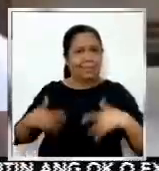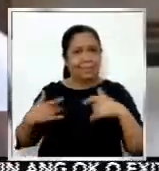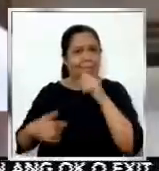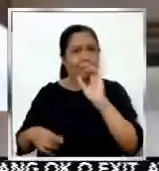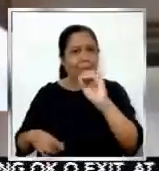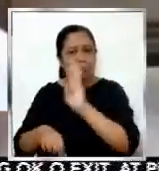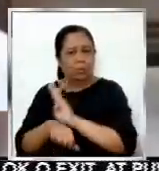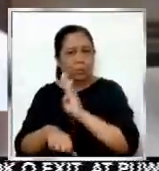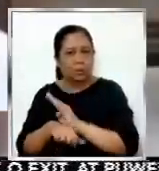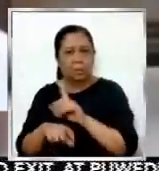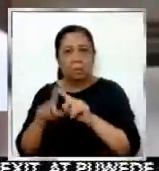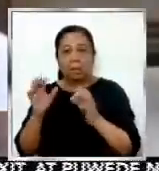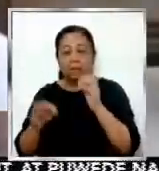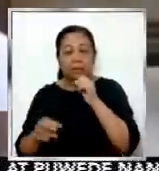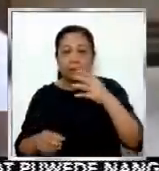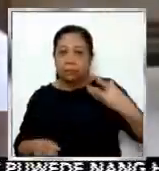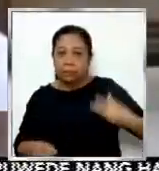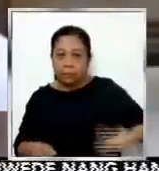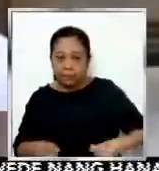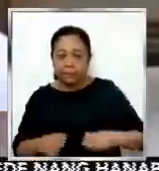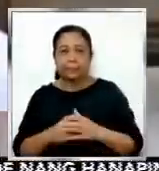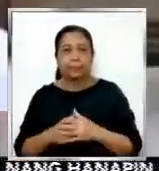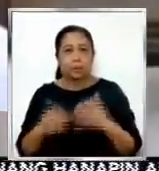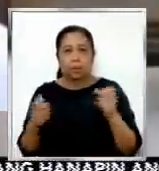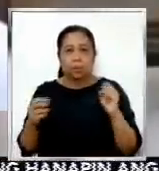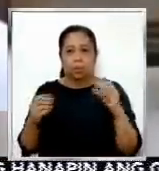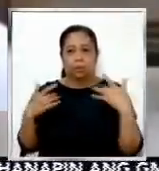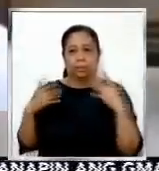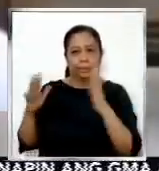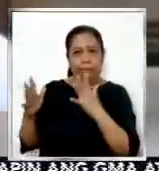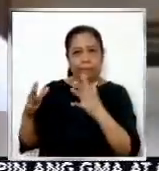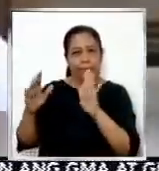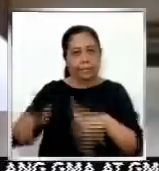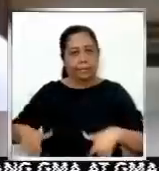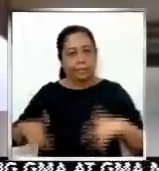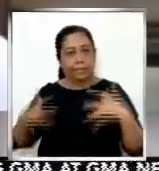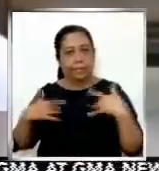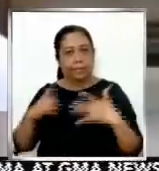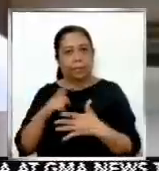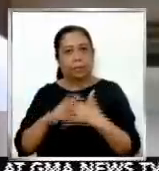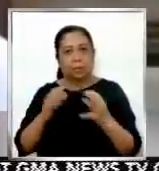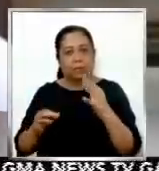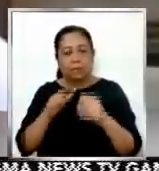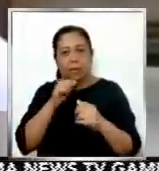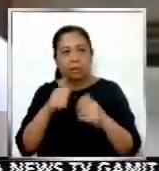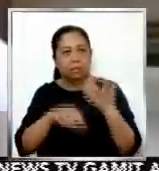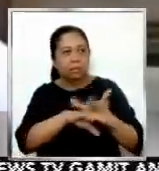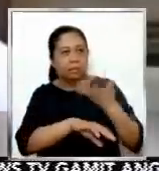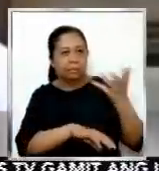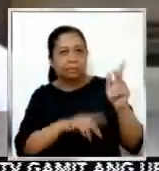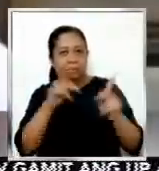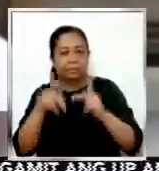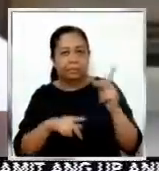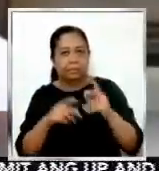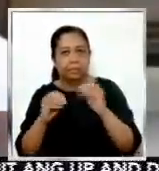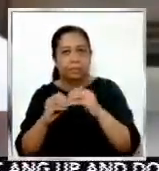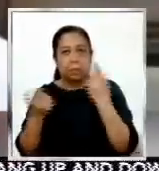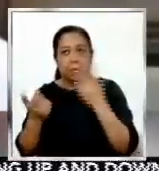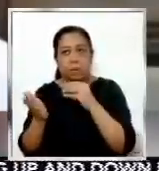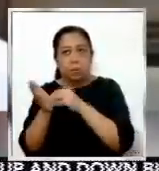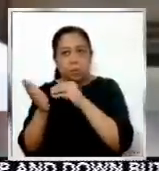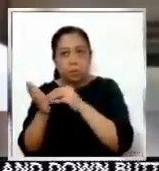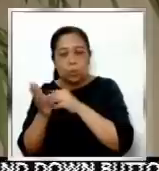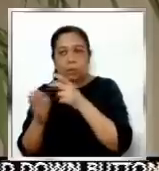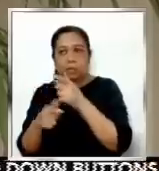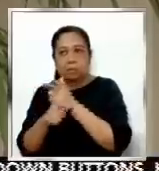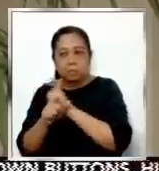siya nagnanakaw? Ano ang pakialam natin sa buhay na may buhay kung wala siyang inagrabyadong tao kung siya'y nangungutang lang para masunod yung layaw